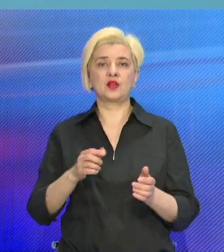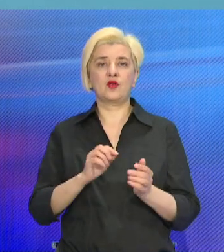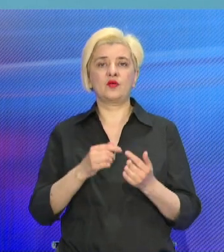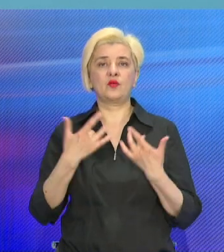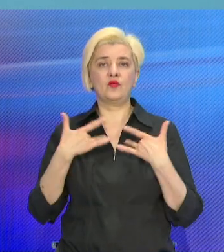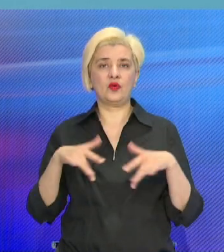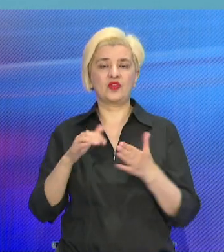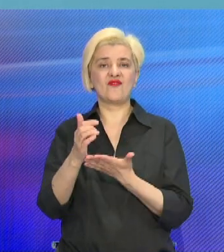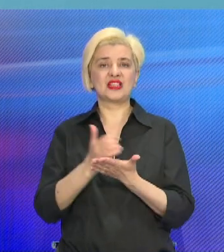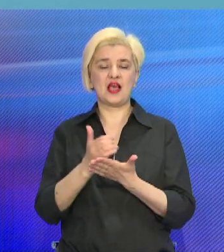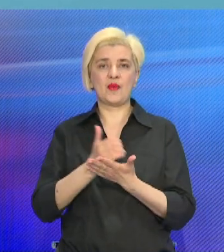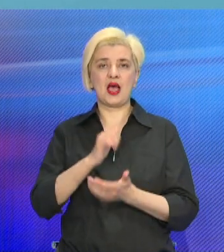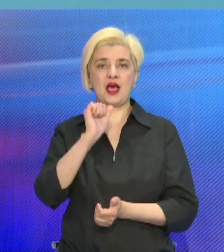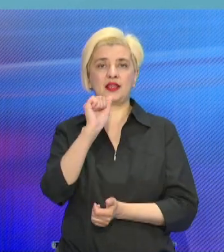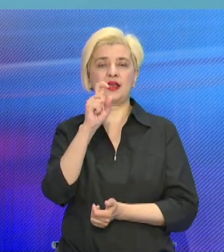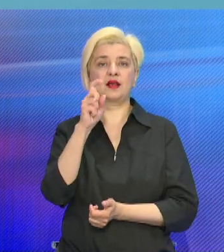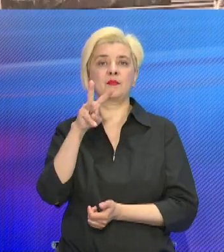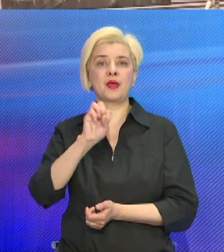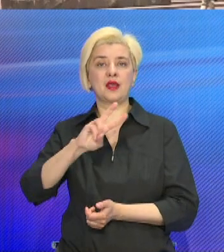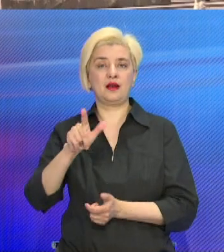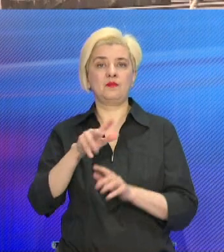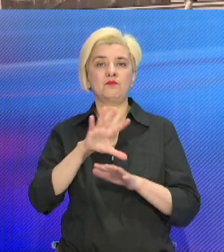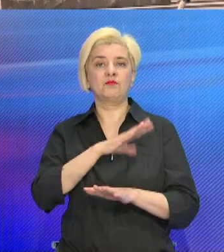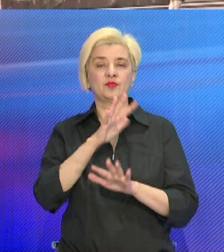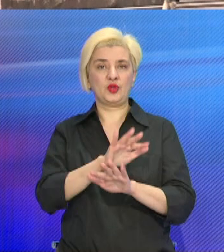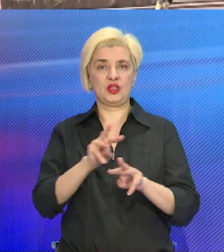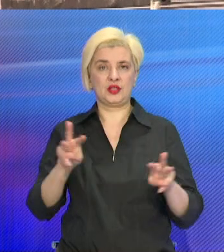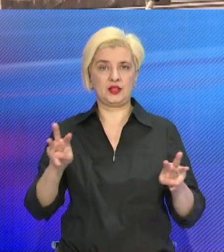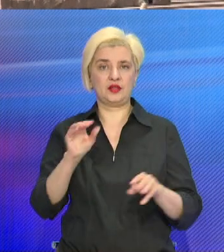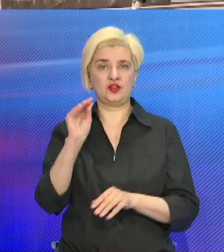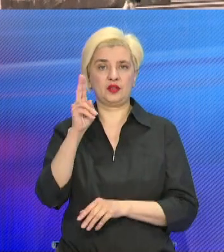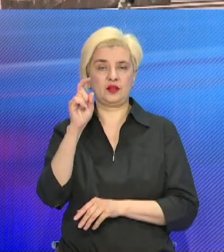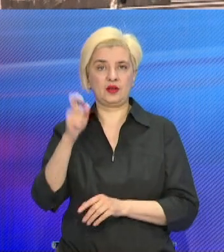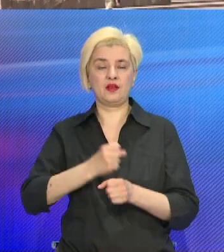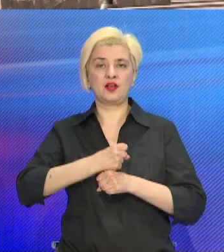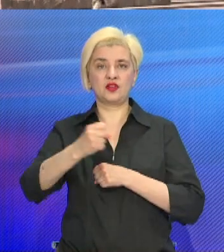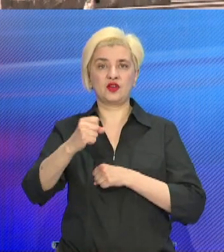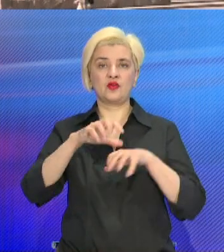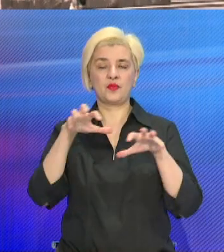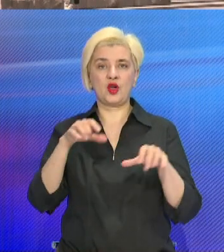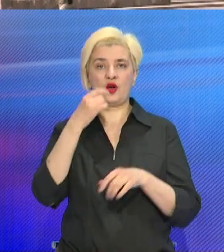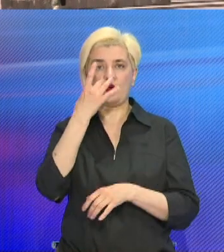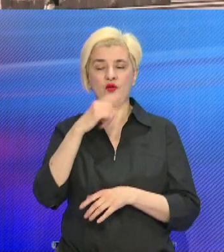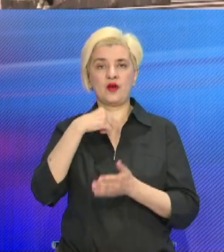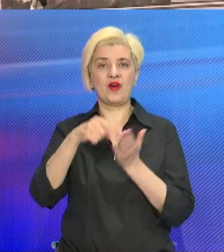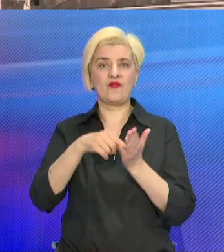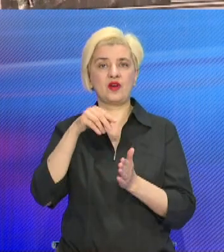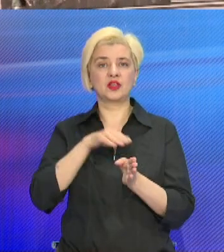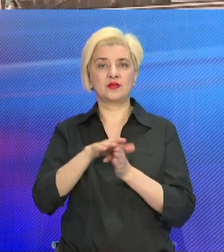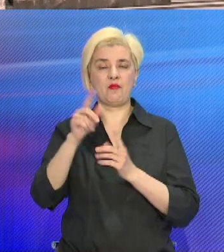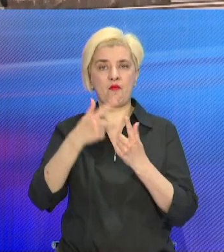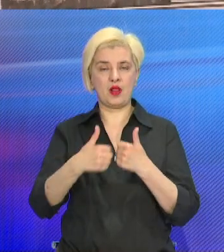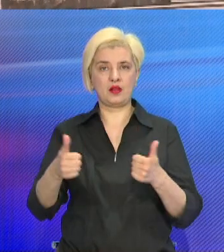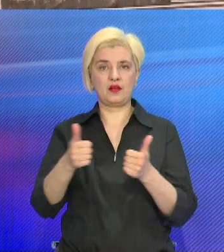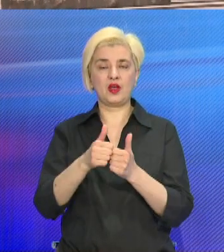Андрей Хмель, да гэтага міністр ЖКГ Беларусі, назначаны старшынёй Гродзенскага гарадскога выканаўчага камітэта. Нарадзіўся ён у